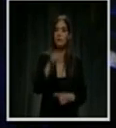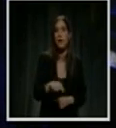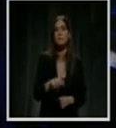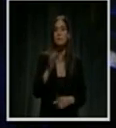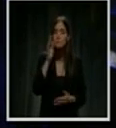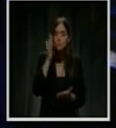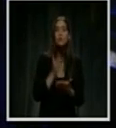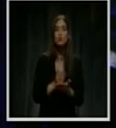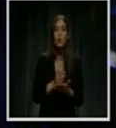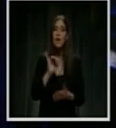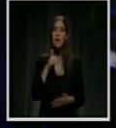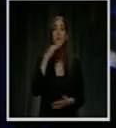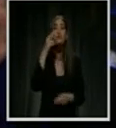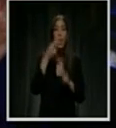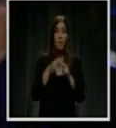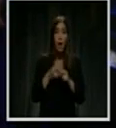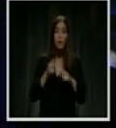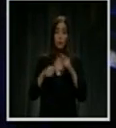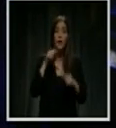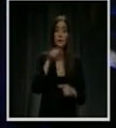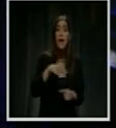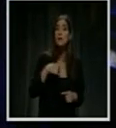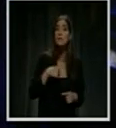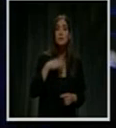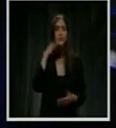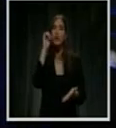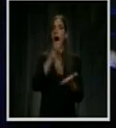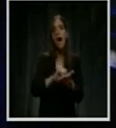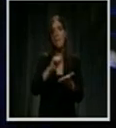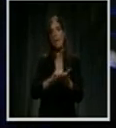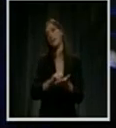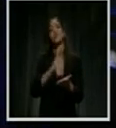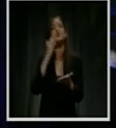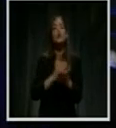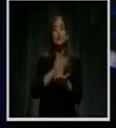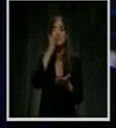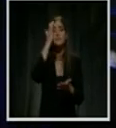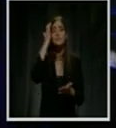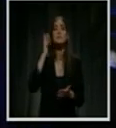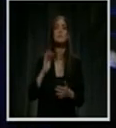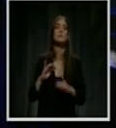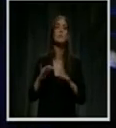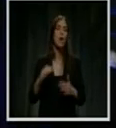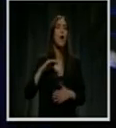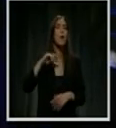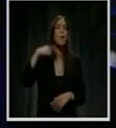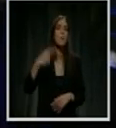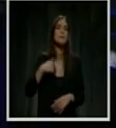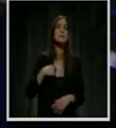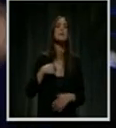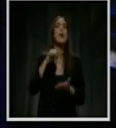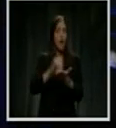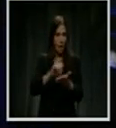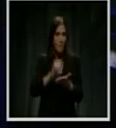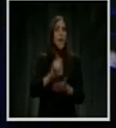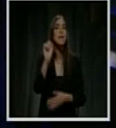mhux se jiddaħlu bil-miktub fil-konklużjonijiet tal-Kunsill ma kont se nappoġġa, dak l-assigurazzjonijiet iddaħluhom mbagħad għalhekk illi stajt nappoġġa basta